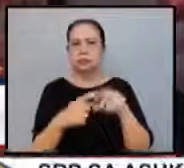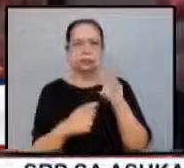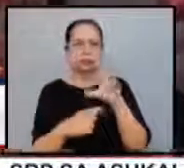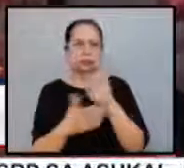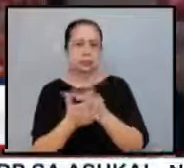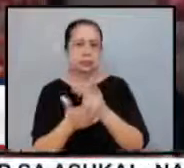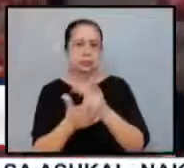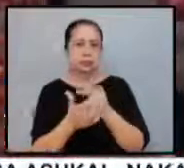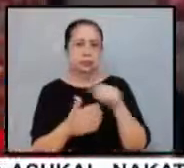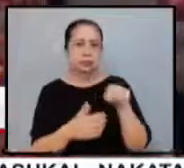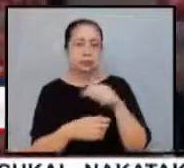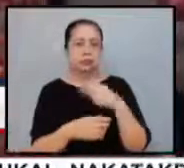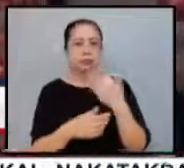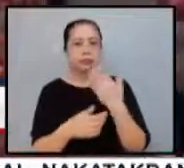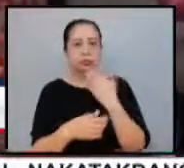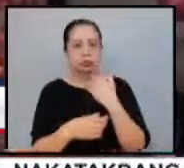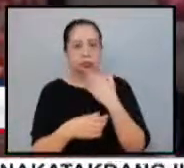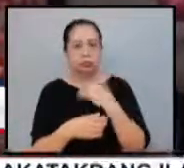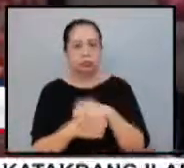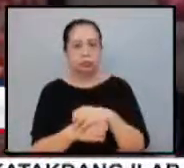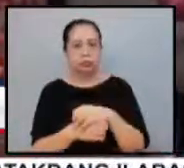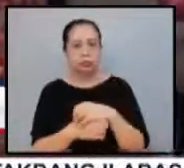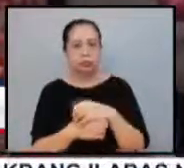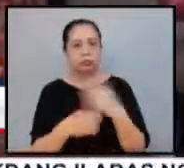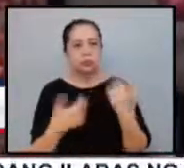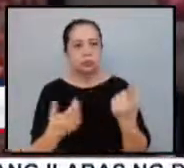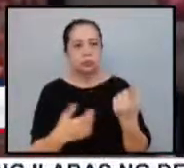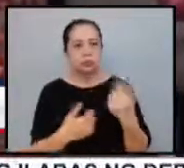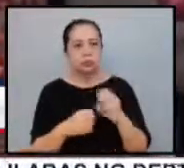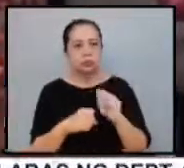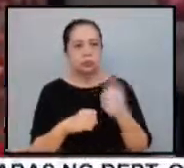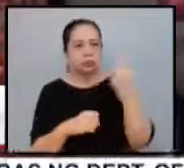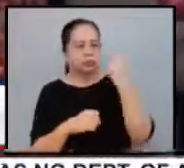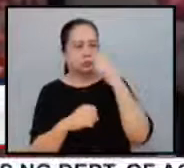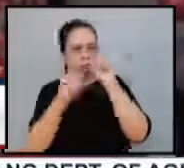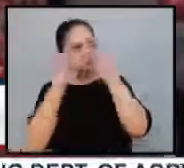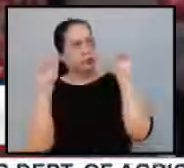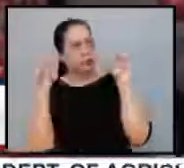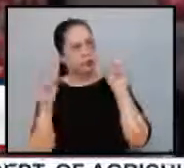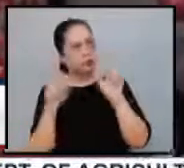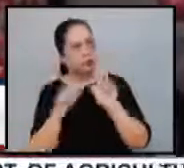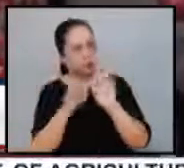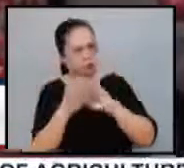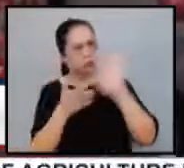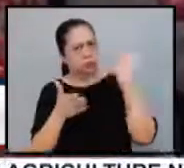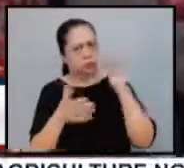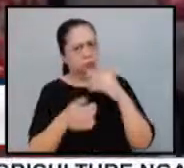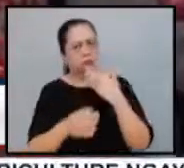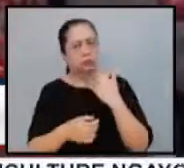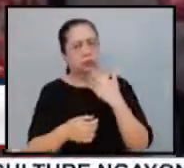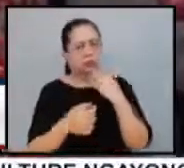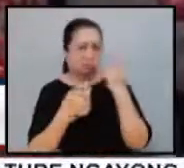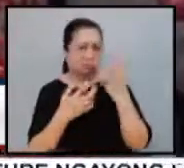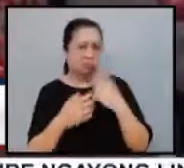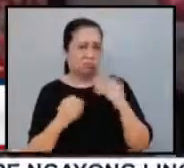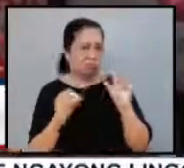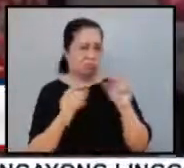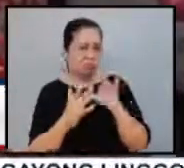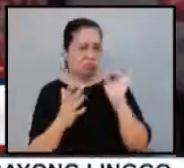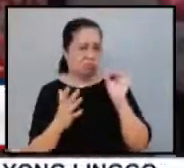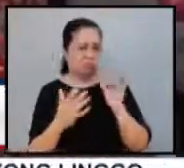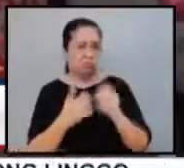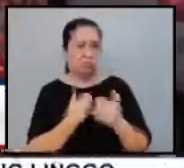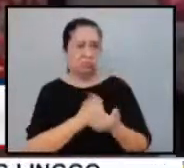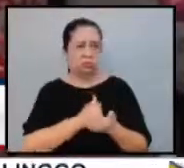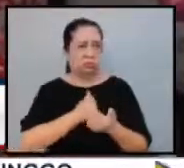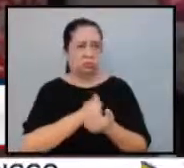kilo. Tanong muna sila sa amin. So nabibigla din po sila sa presyo. So sabi namin wala din po kami magagawa kasi nga tumaas din